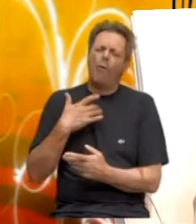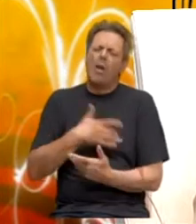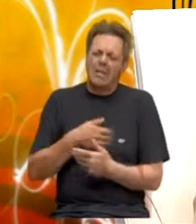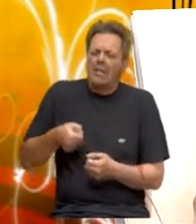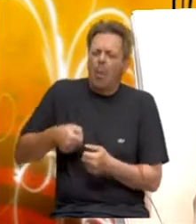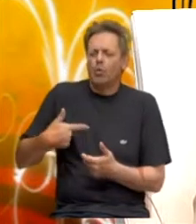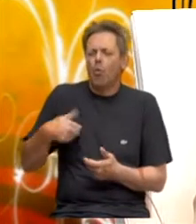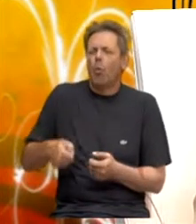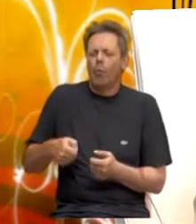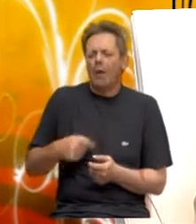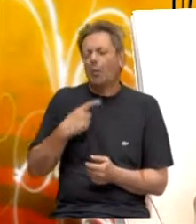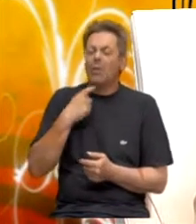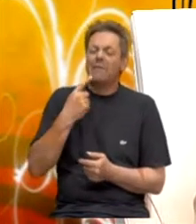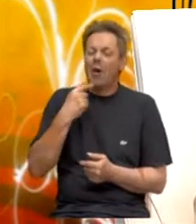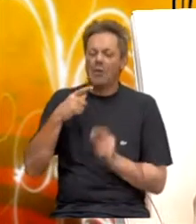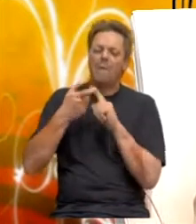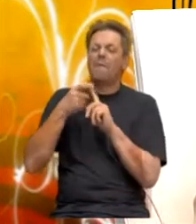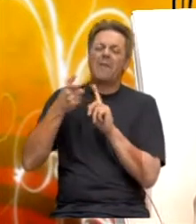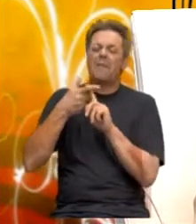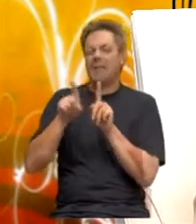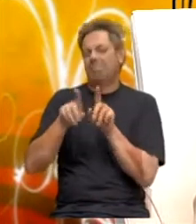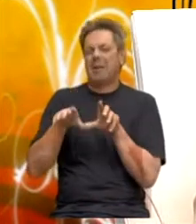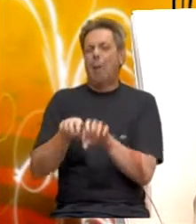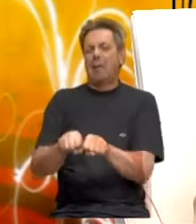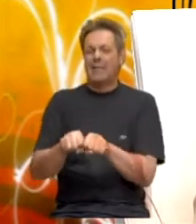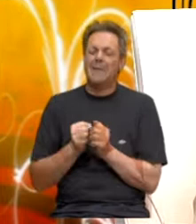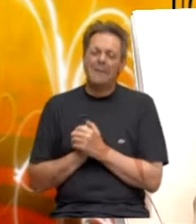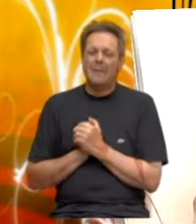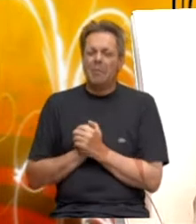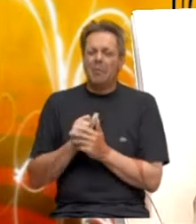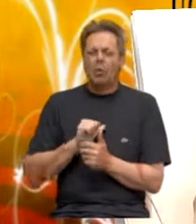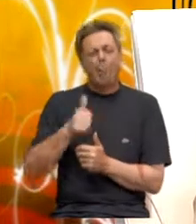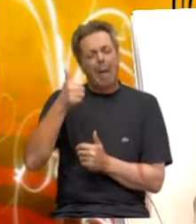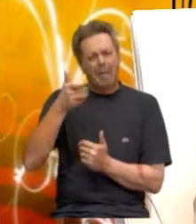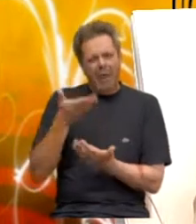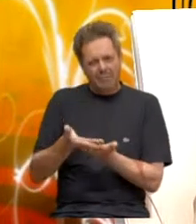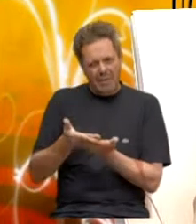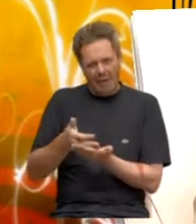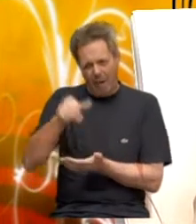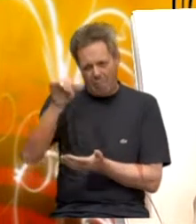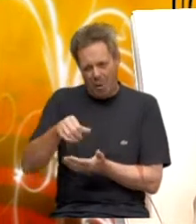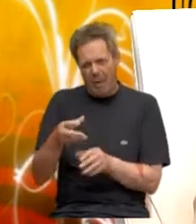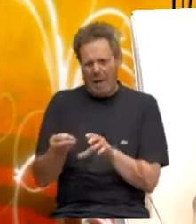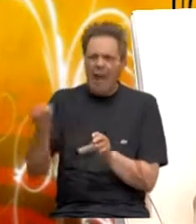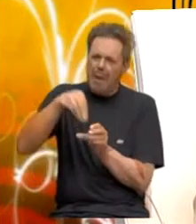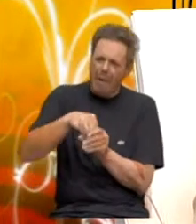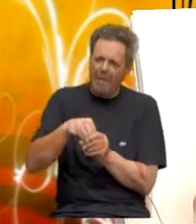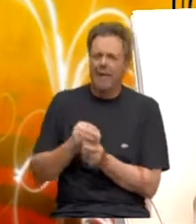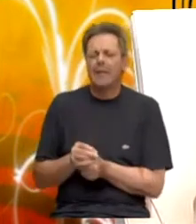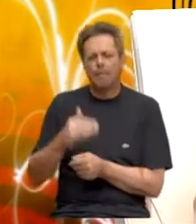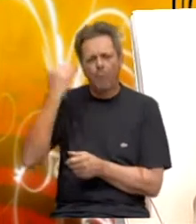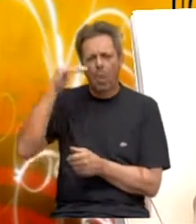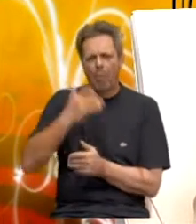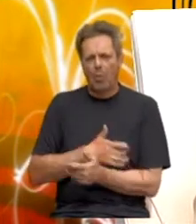i zvao ga je Fifi. Znači, to je bila prva takva implantacija umjetnog, takozvanog